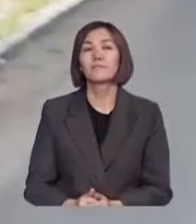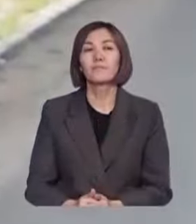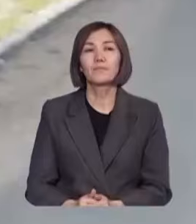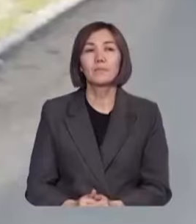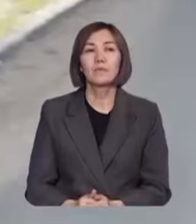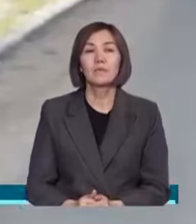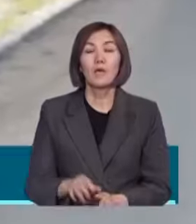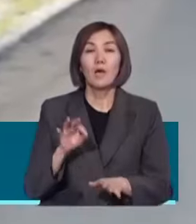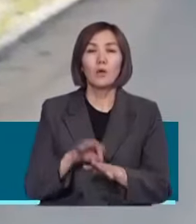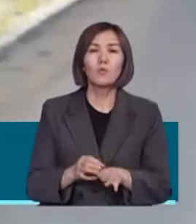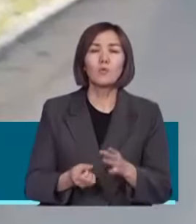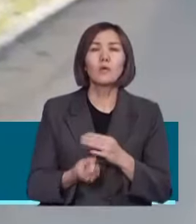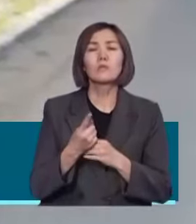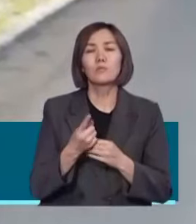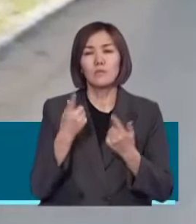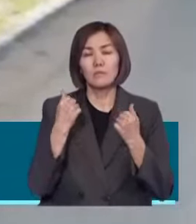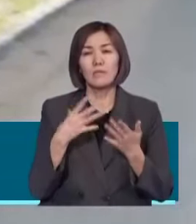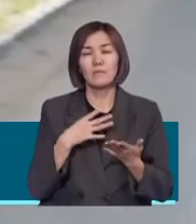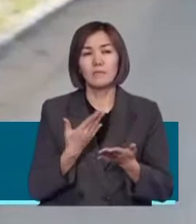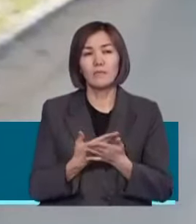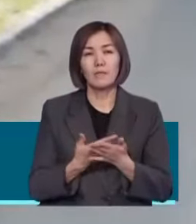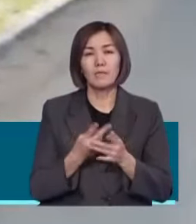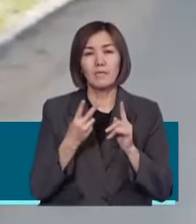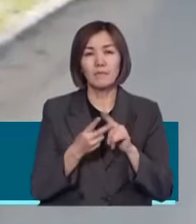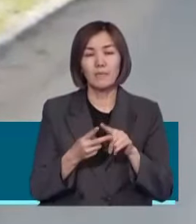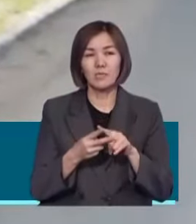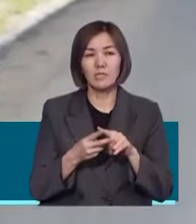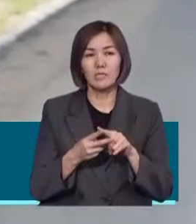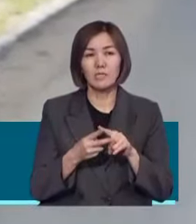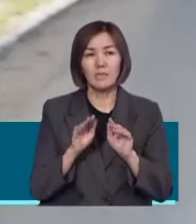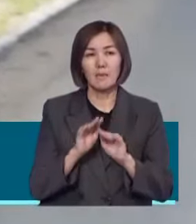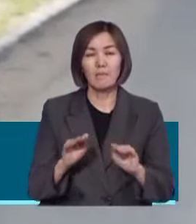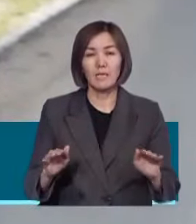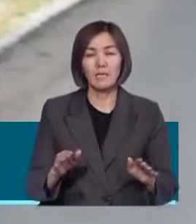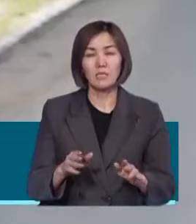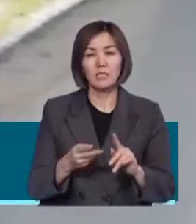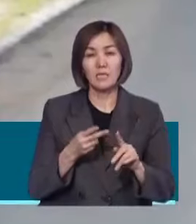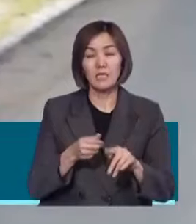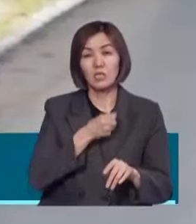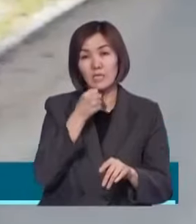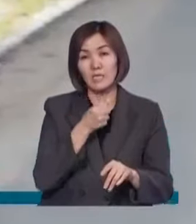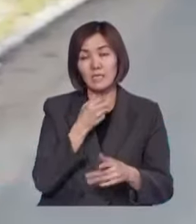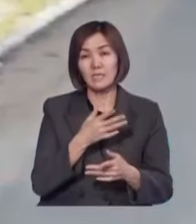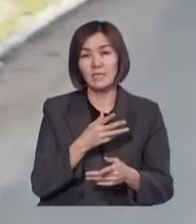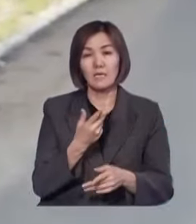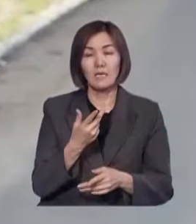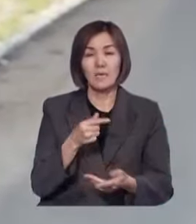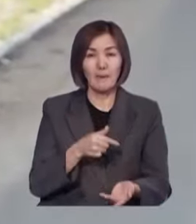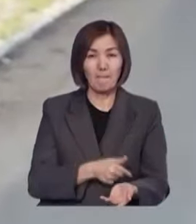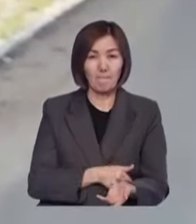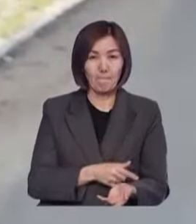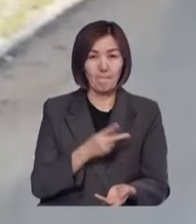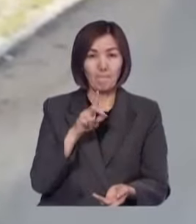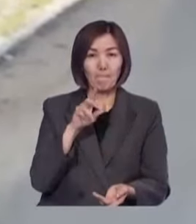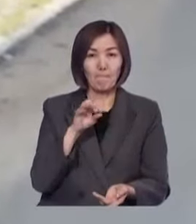Анықтау жолдары қазір қытанда екі жолмен анықтаймыз. Балалар және ересектер арасында. Балалар арасында манту сынамасы, және